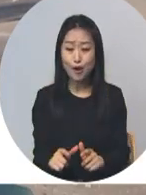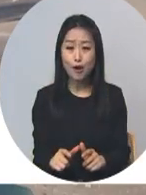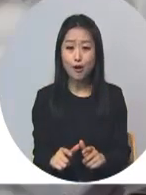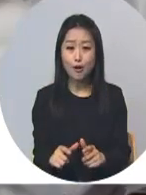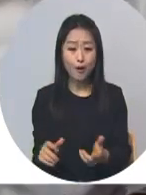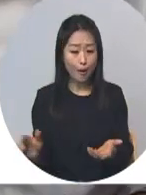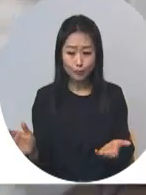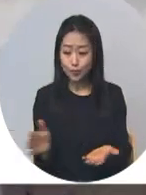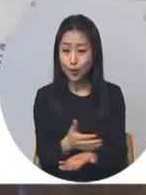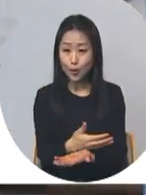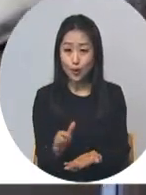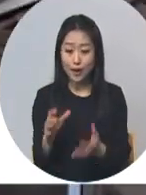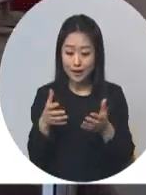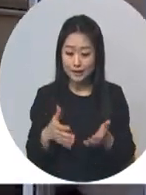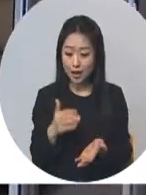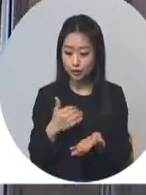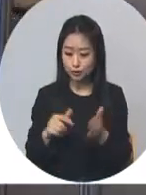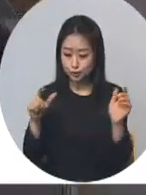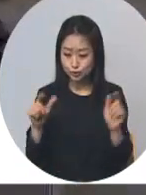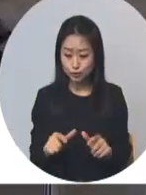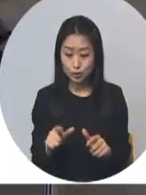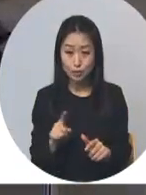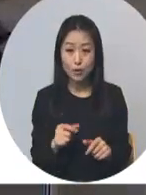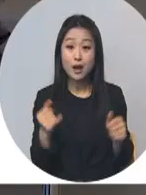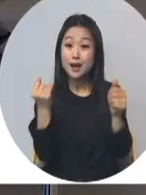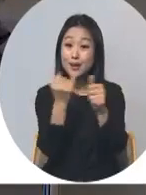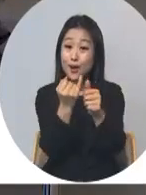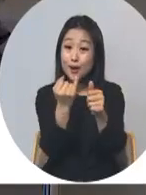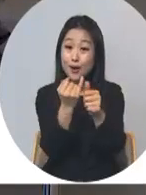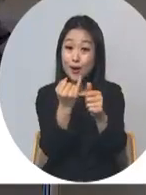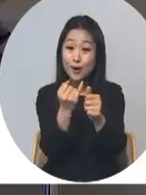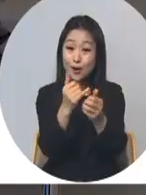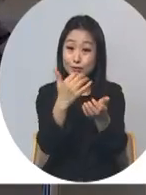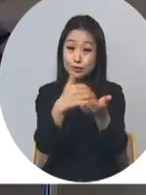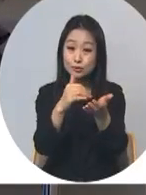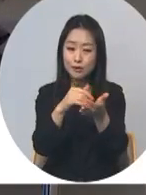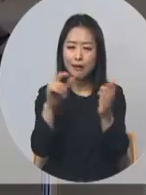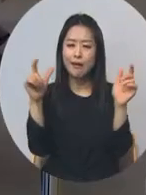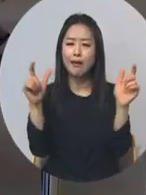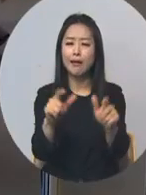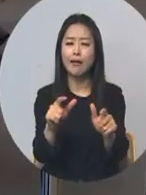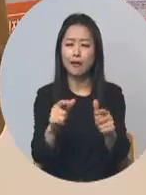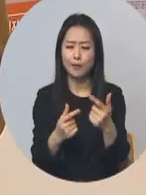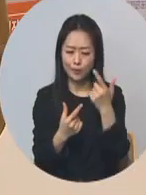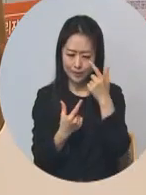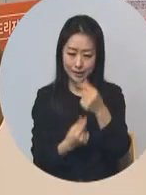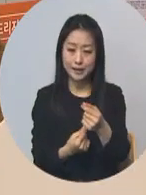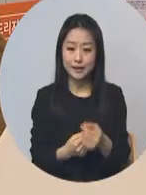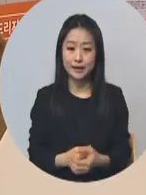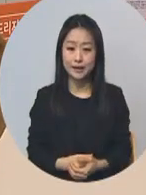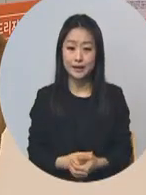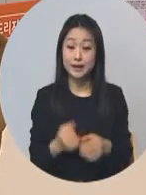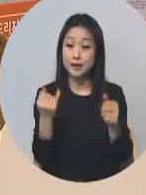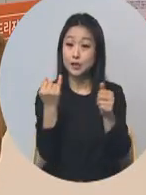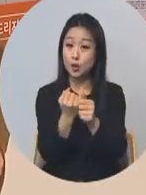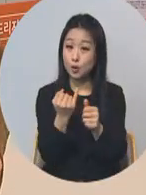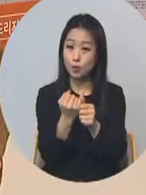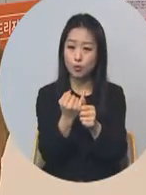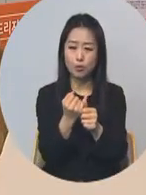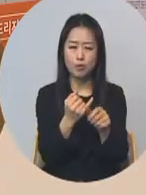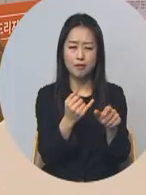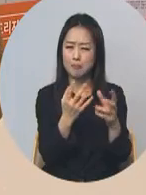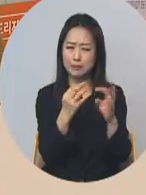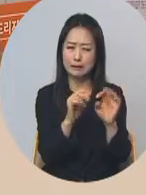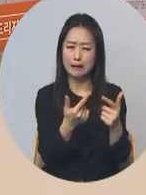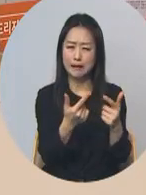때문입니다 출산율의 선행 집회인 혼인율 또한 계속해서 하락하는 것으로 나타났습니다 혼인율 자체가 낮아진